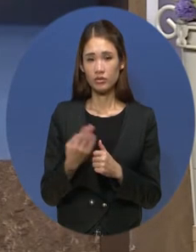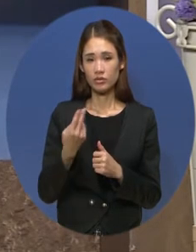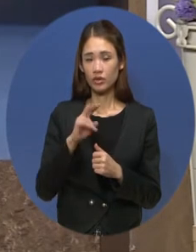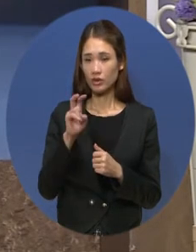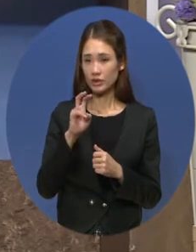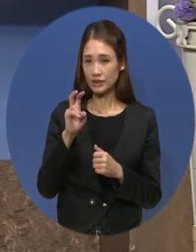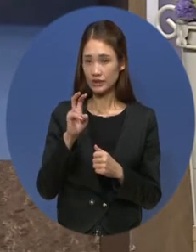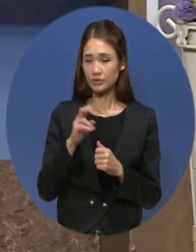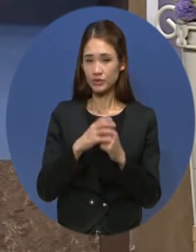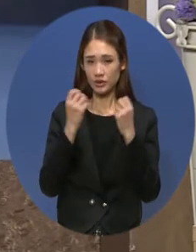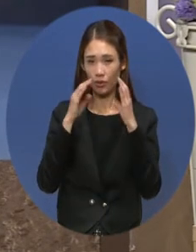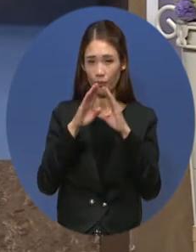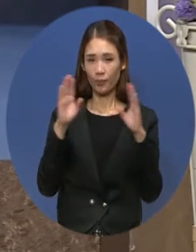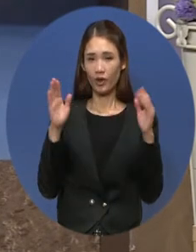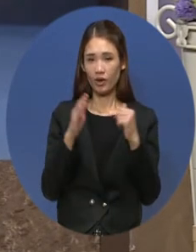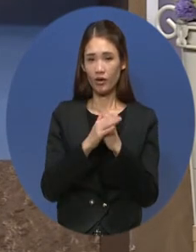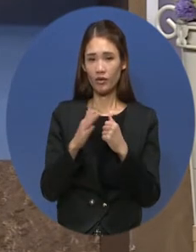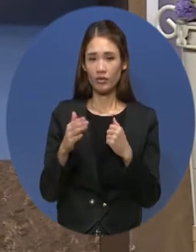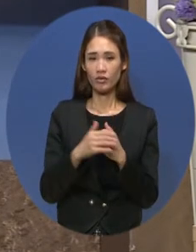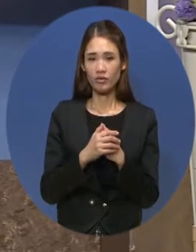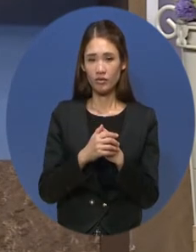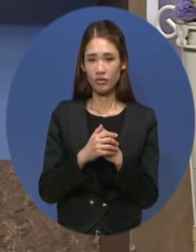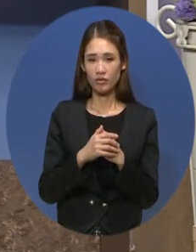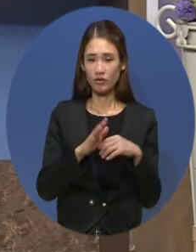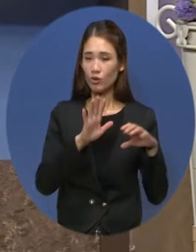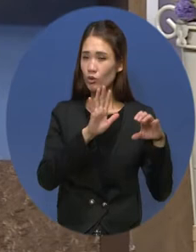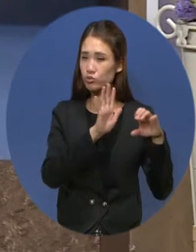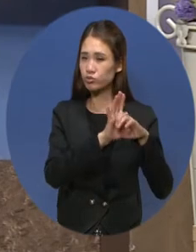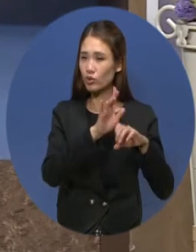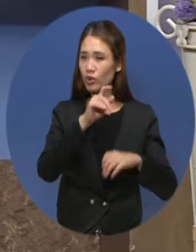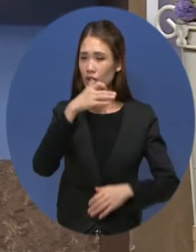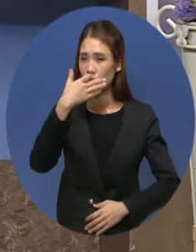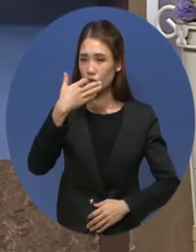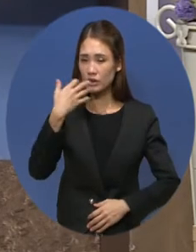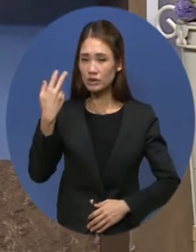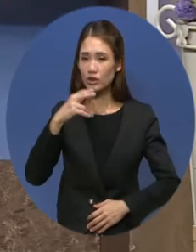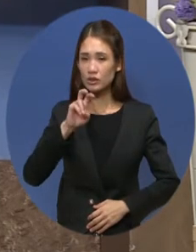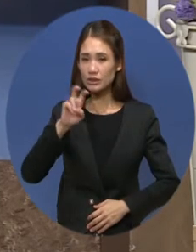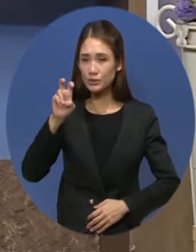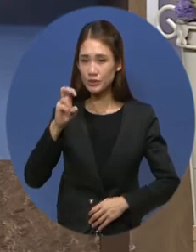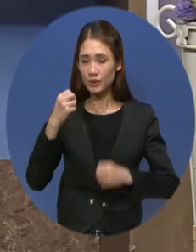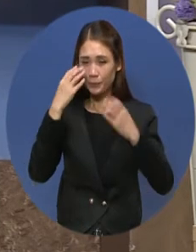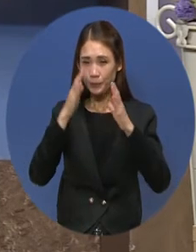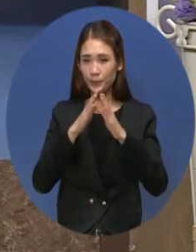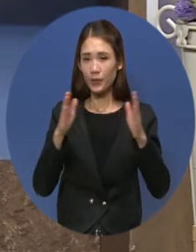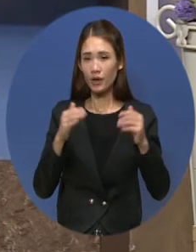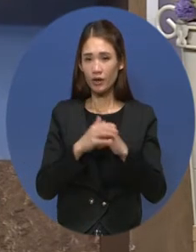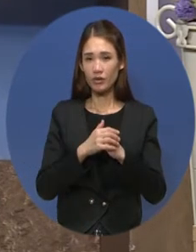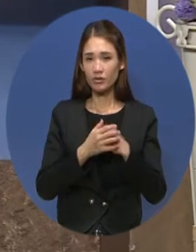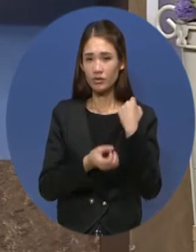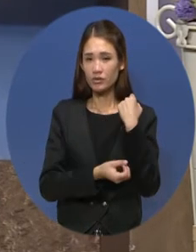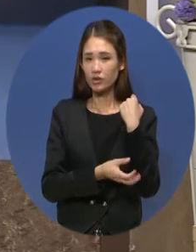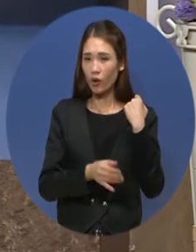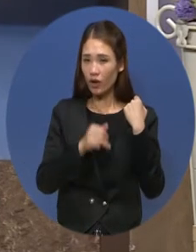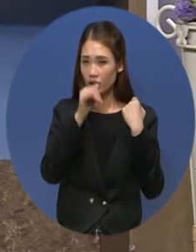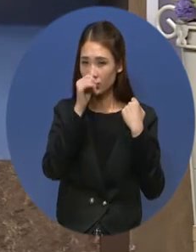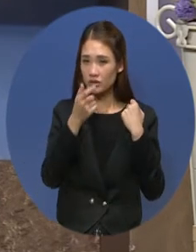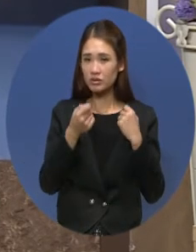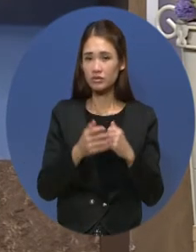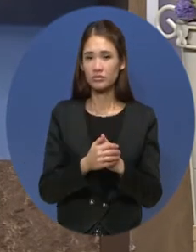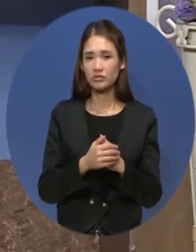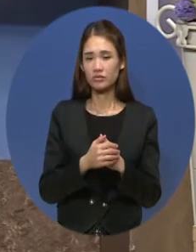2020년에 개소를 하다보니까 코로나 1구 가도 2020년에 달 말 했잖아요 그 영향도 있으셨을 것